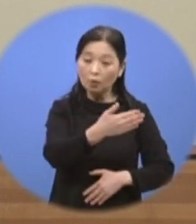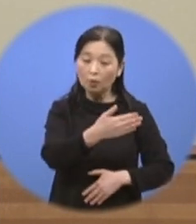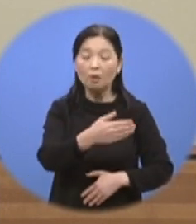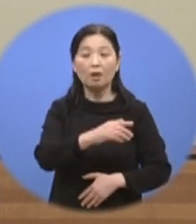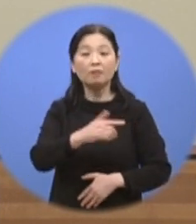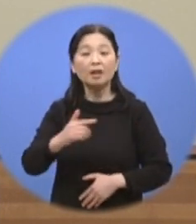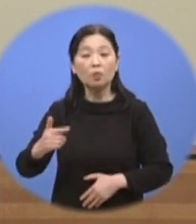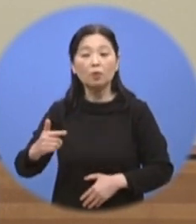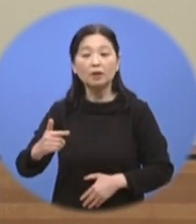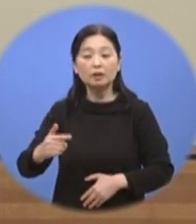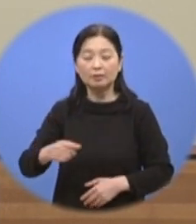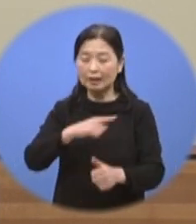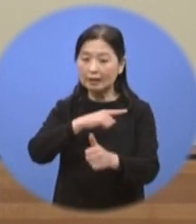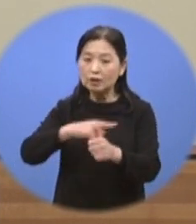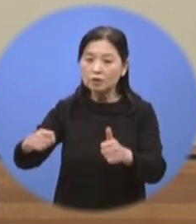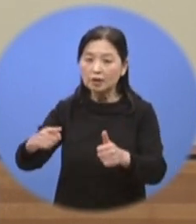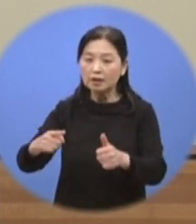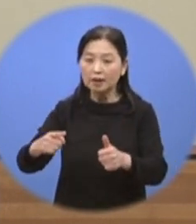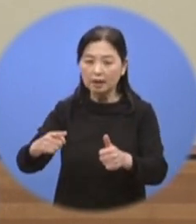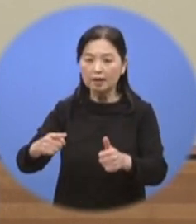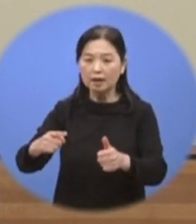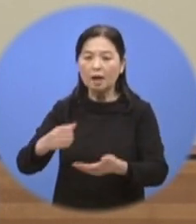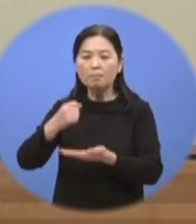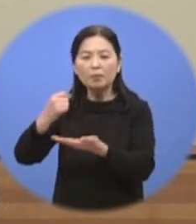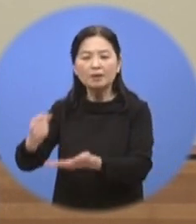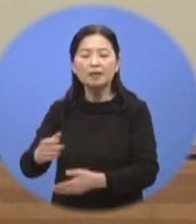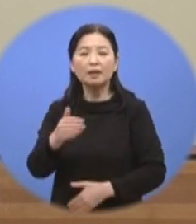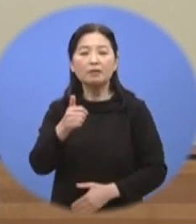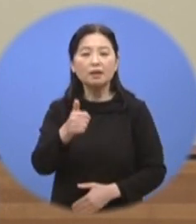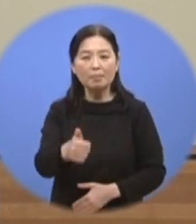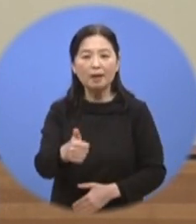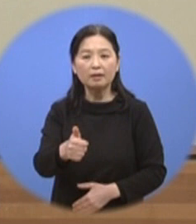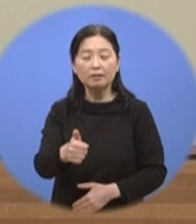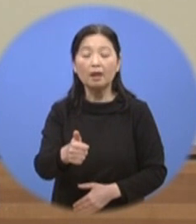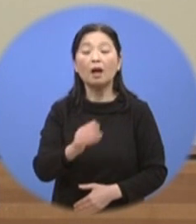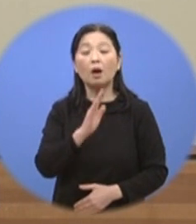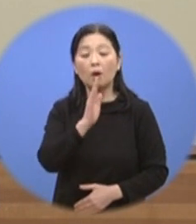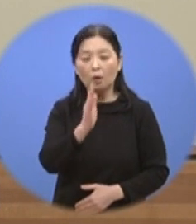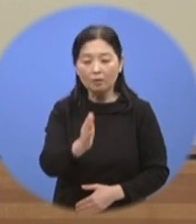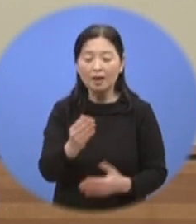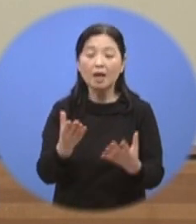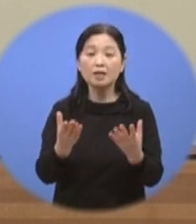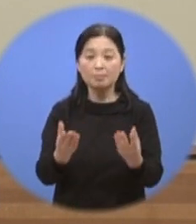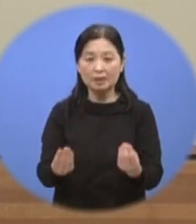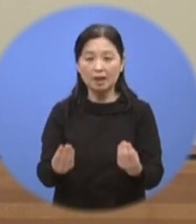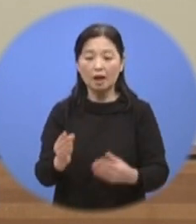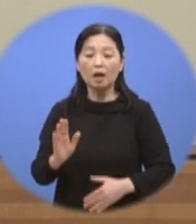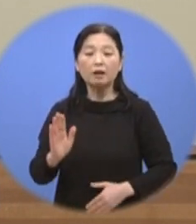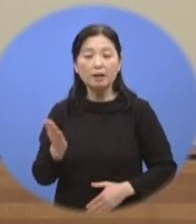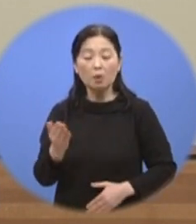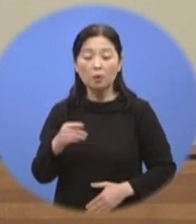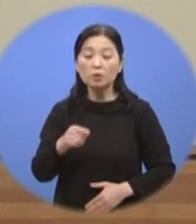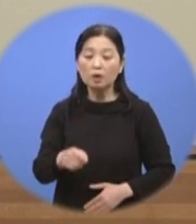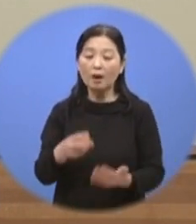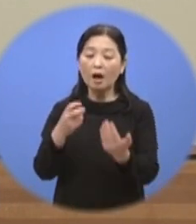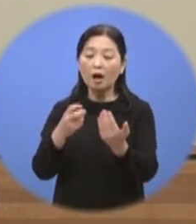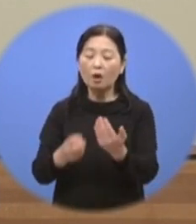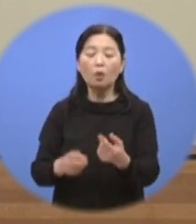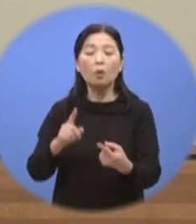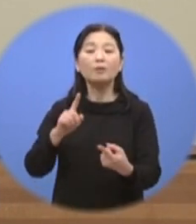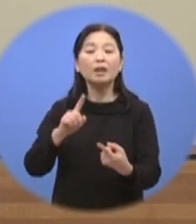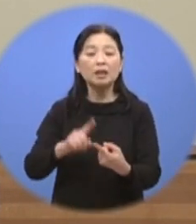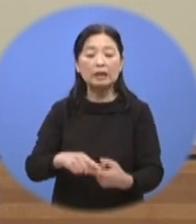傷をつけたり持って帰ったりしないでくださいとお願いいたしました。ところが法的に正しくは